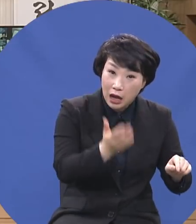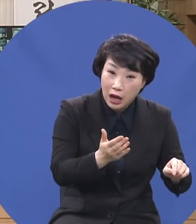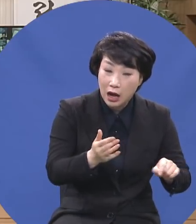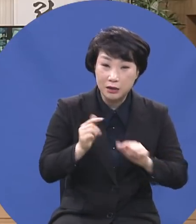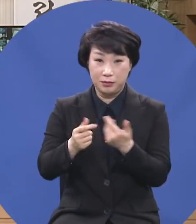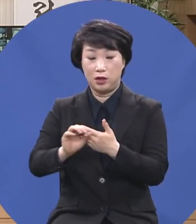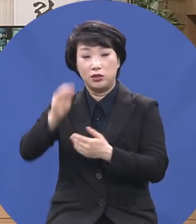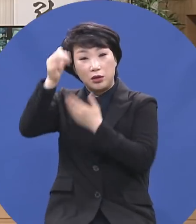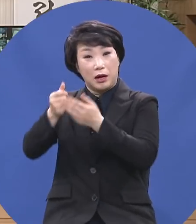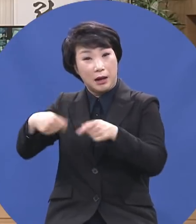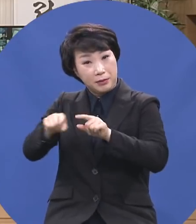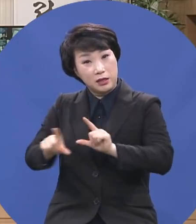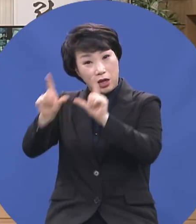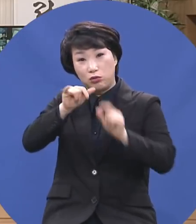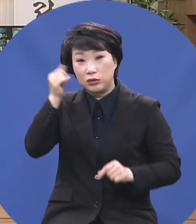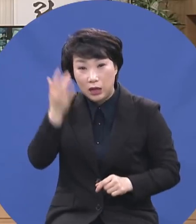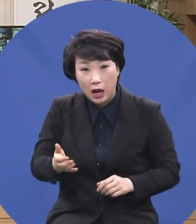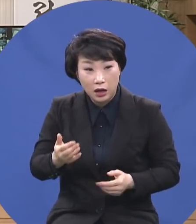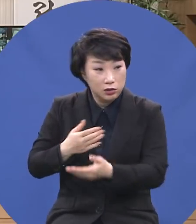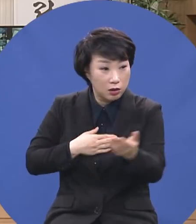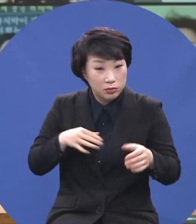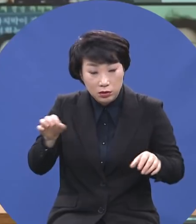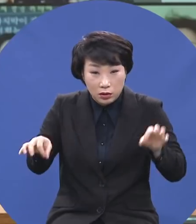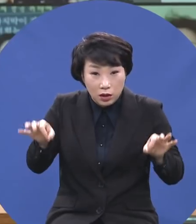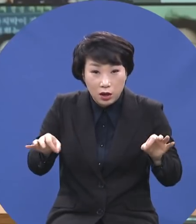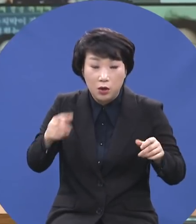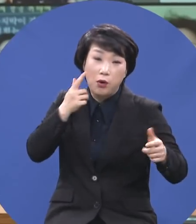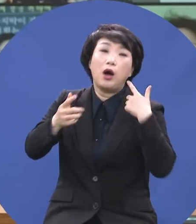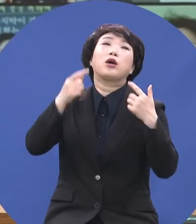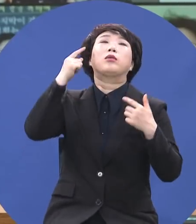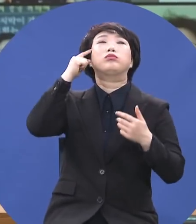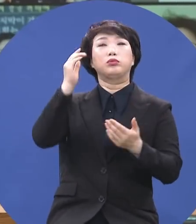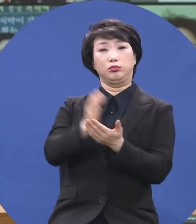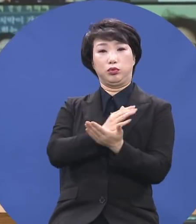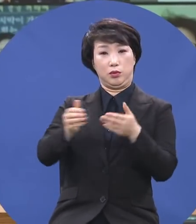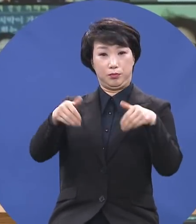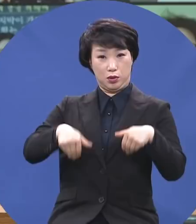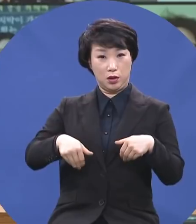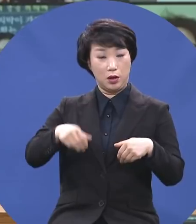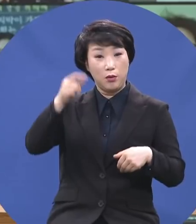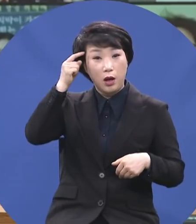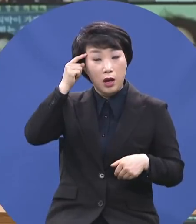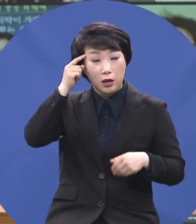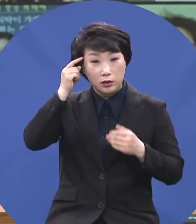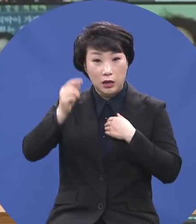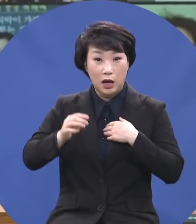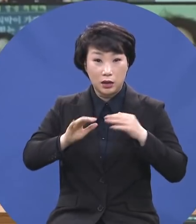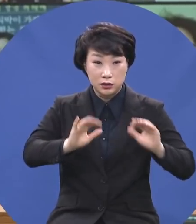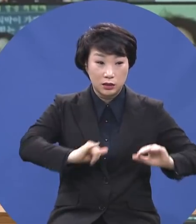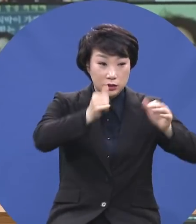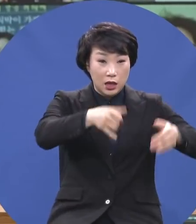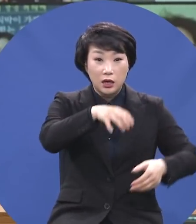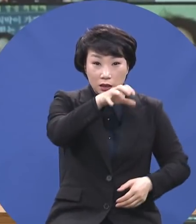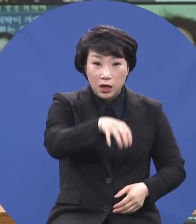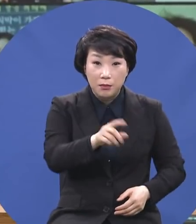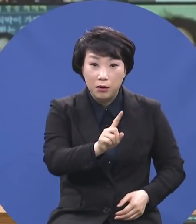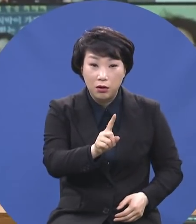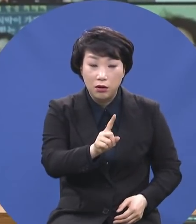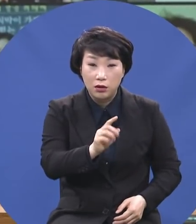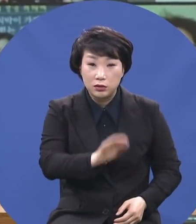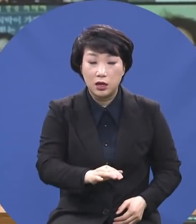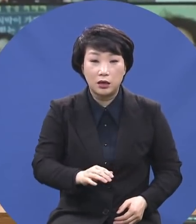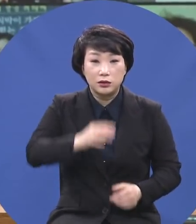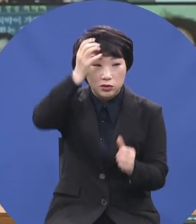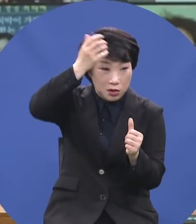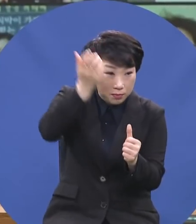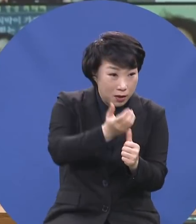성령으로 사는지 이것만은 확실하게 분별해야 된다. 왜? 세상은 눈이